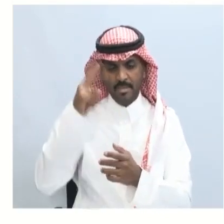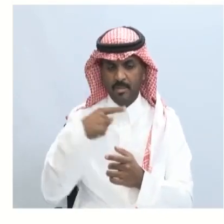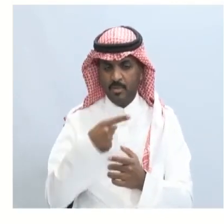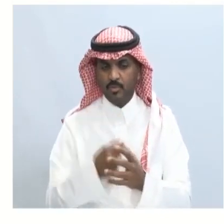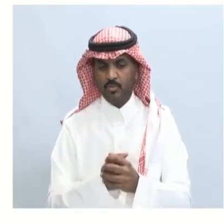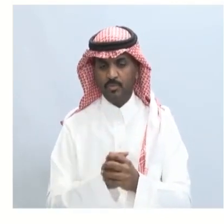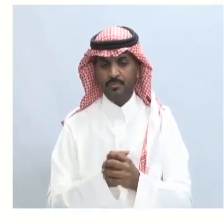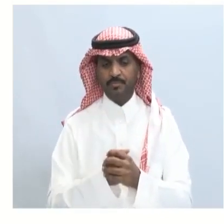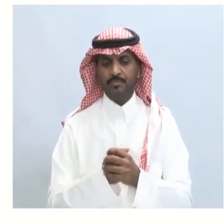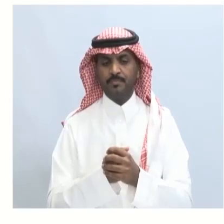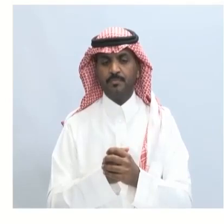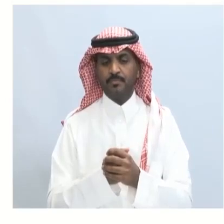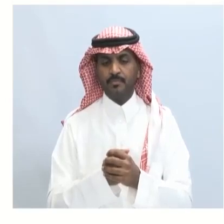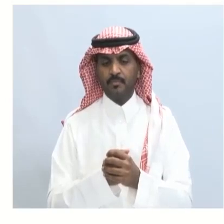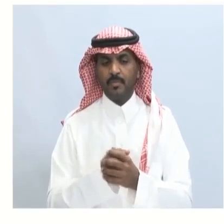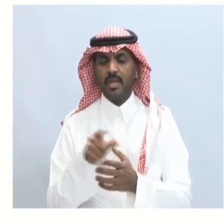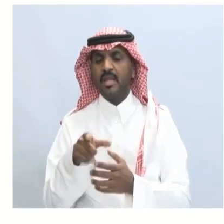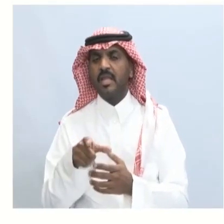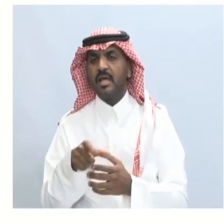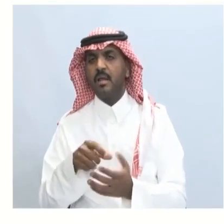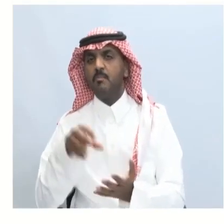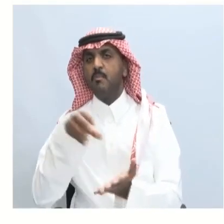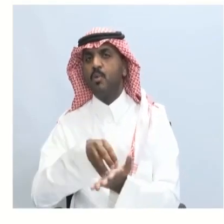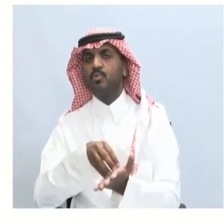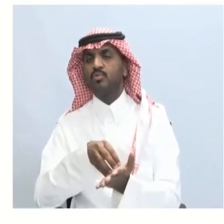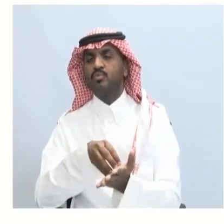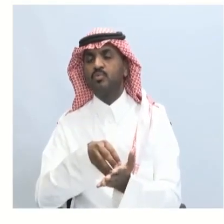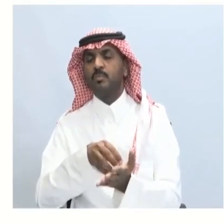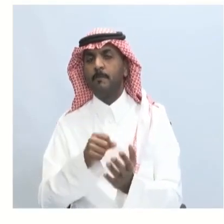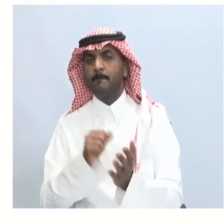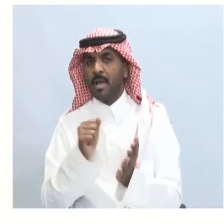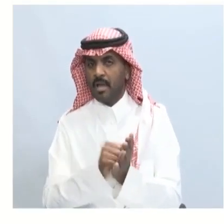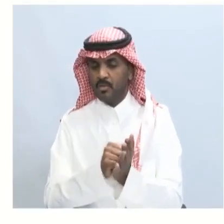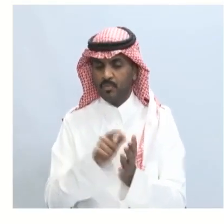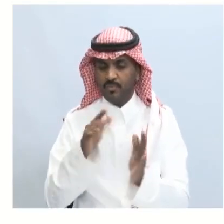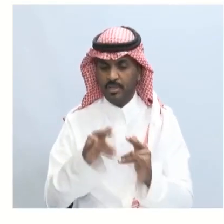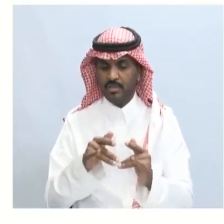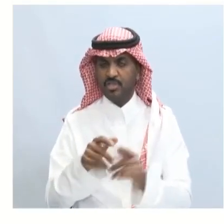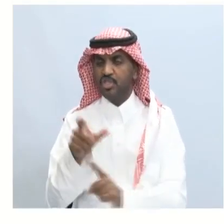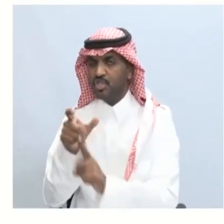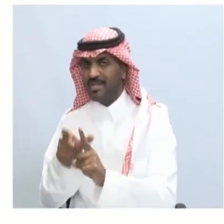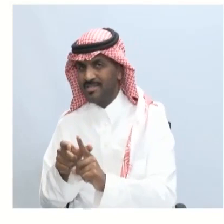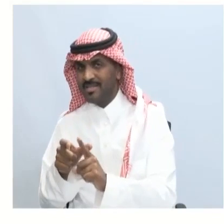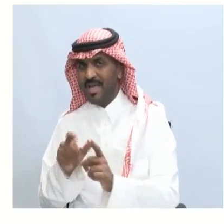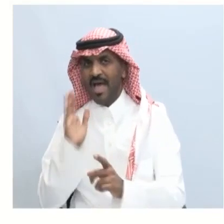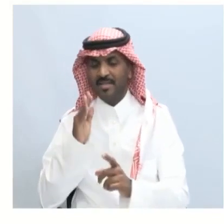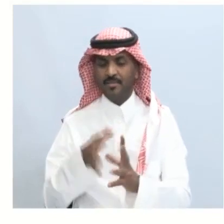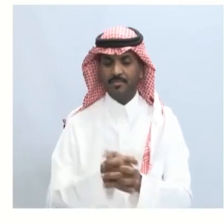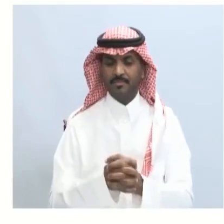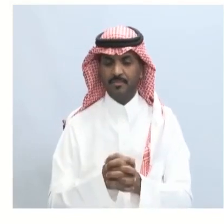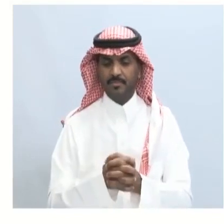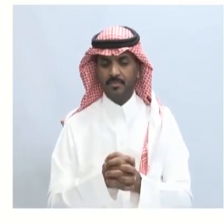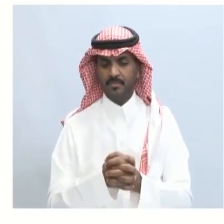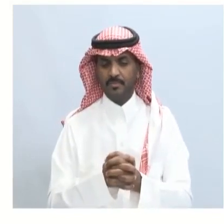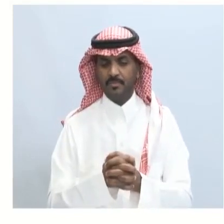وهي نص نظام المعاملات المدنيه على ان الموطن هو المكان الذي يقيم فيه الشخص عاده